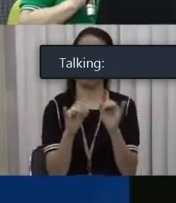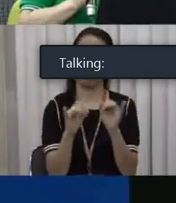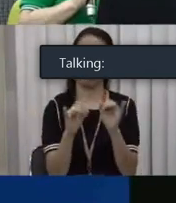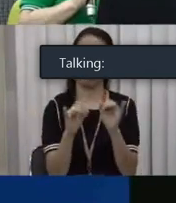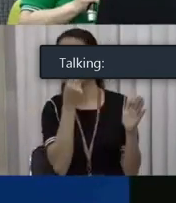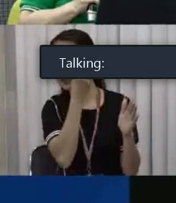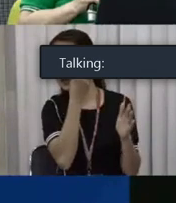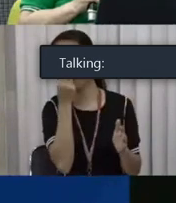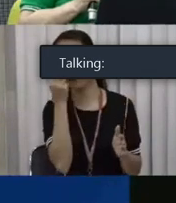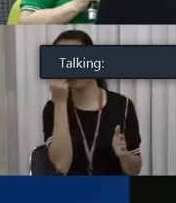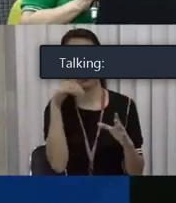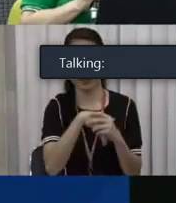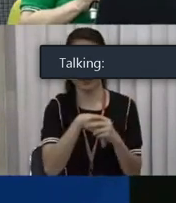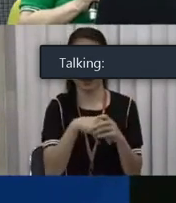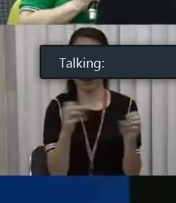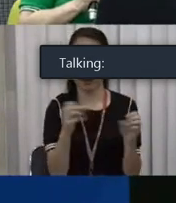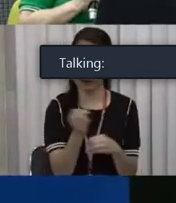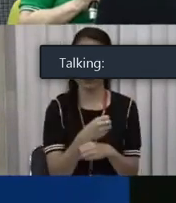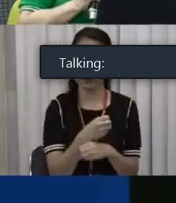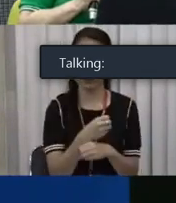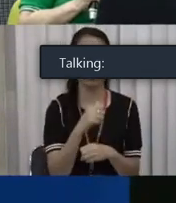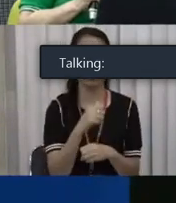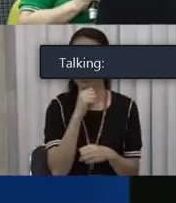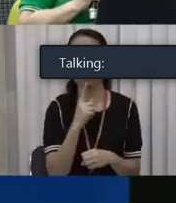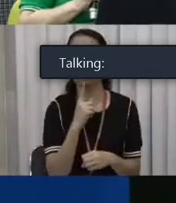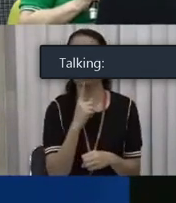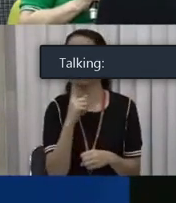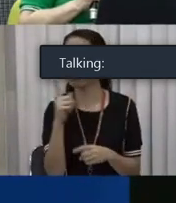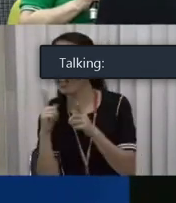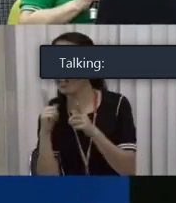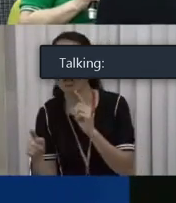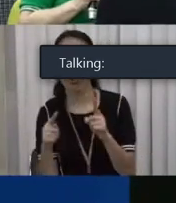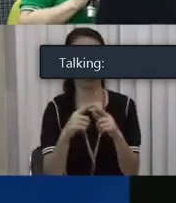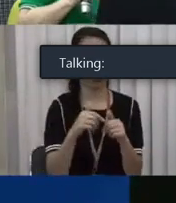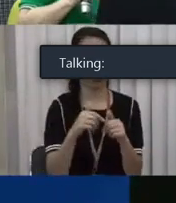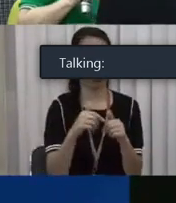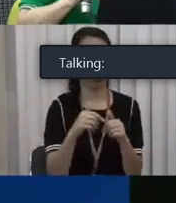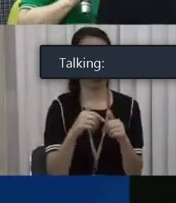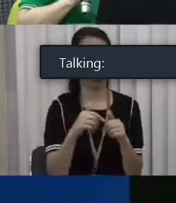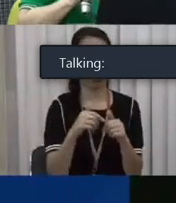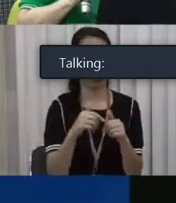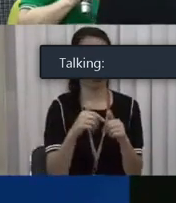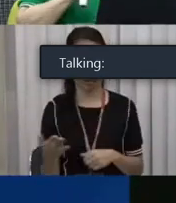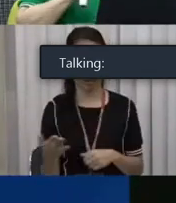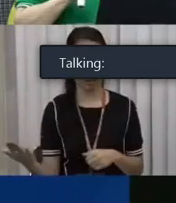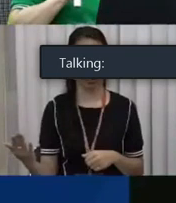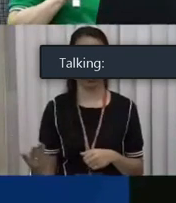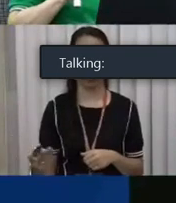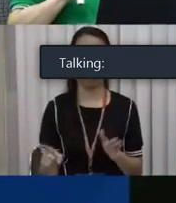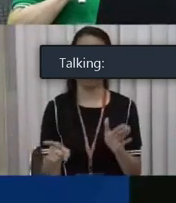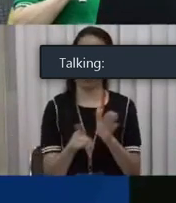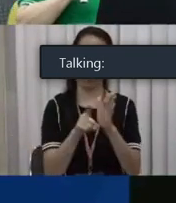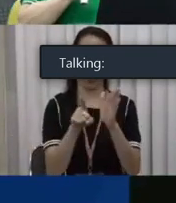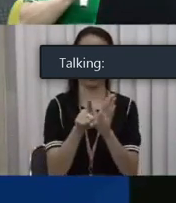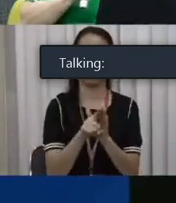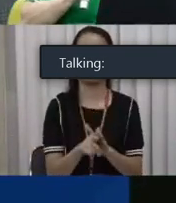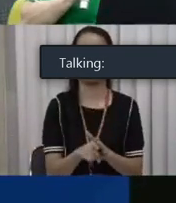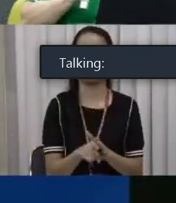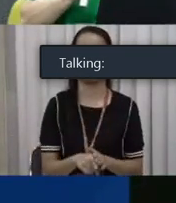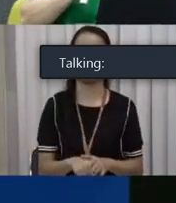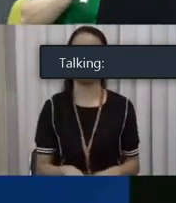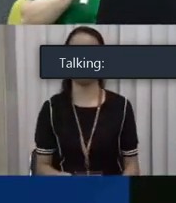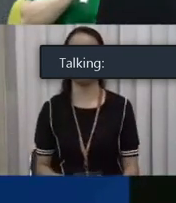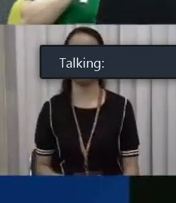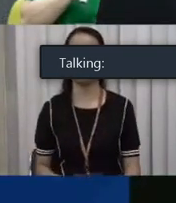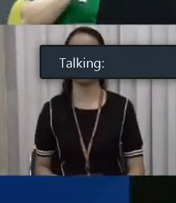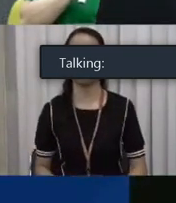sa ato ang sa ubang tao, no? So kung for example, kung nagtrabaho ka